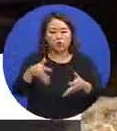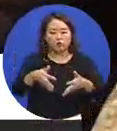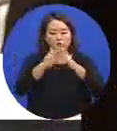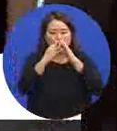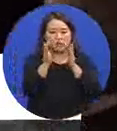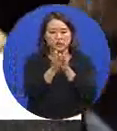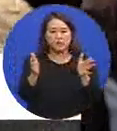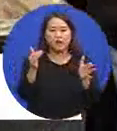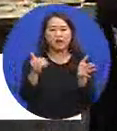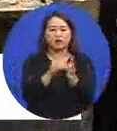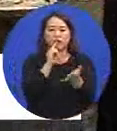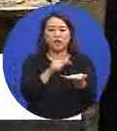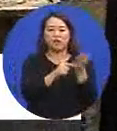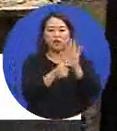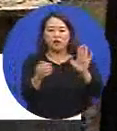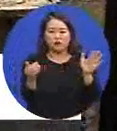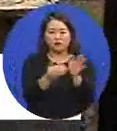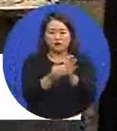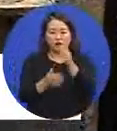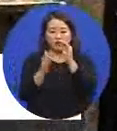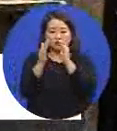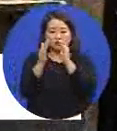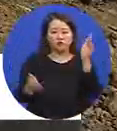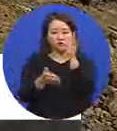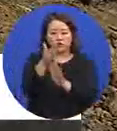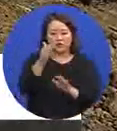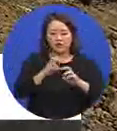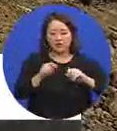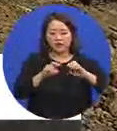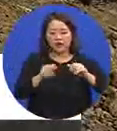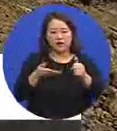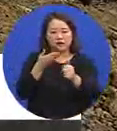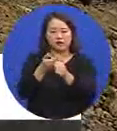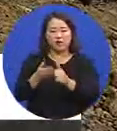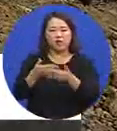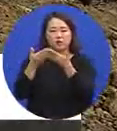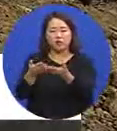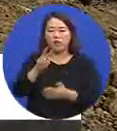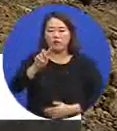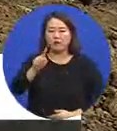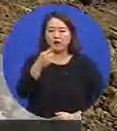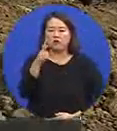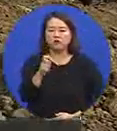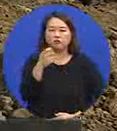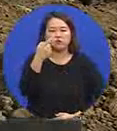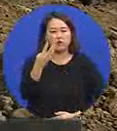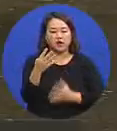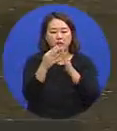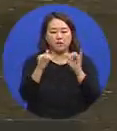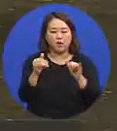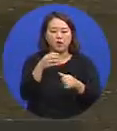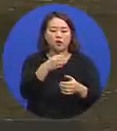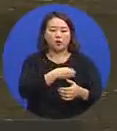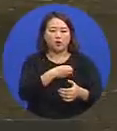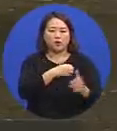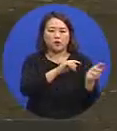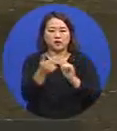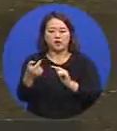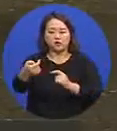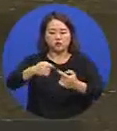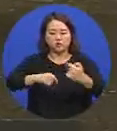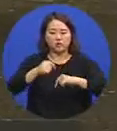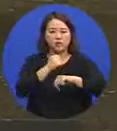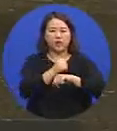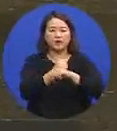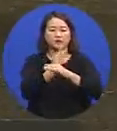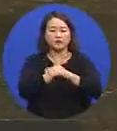햇빛 발전소는 전주시가 시유지를 제공하고 124명의 조합원이 참여하는 협동조합이 추진하는 방식으로